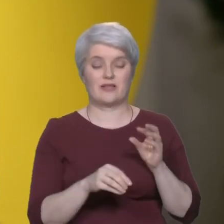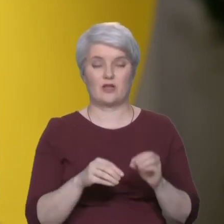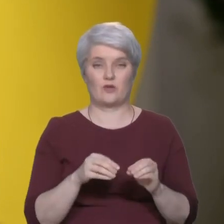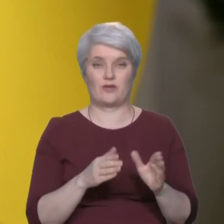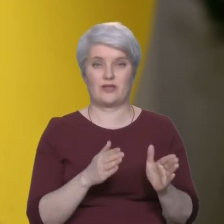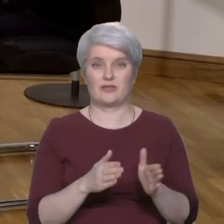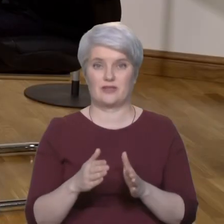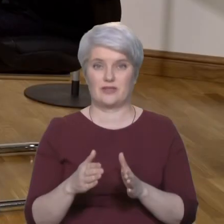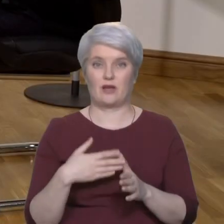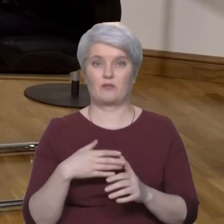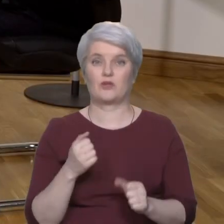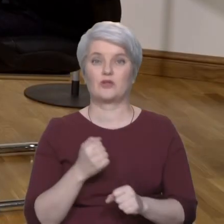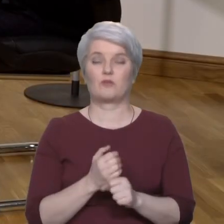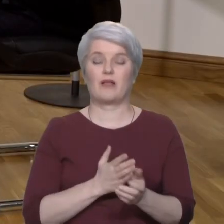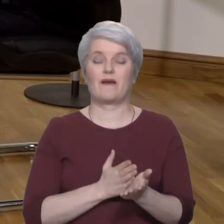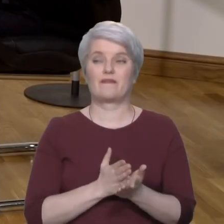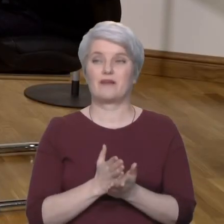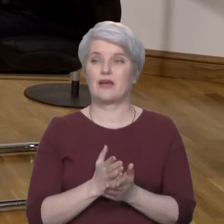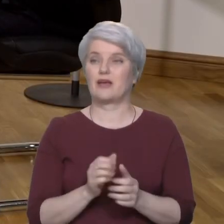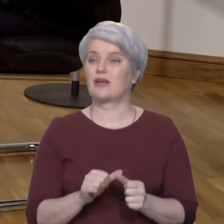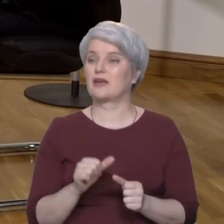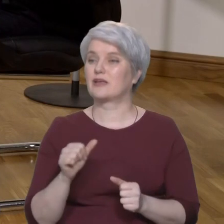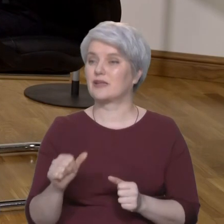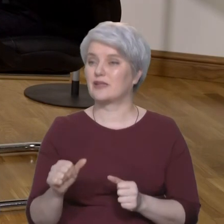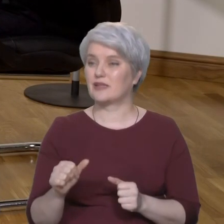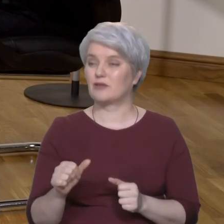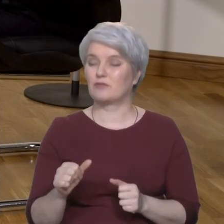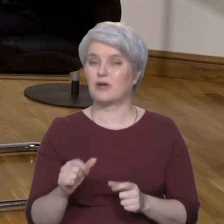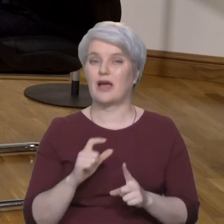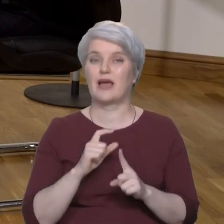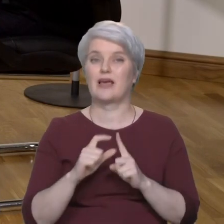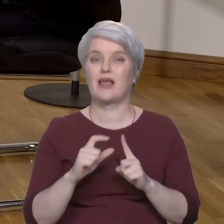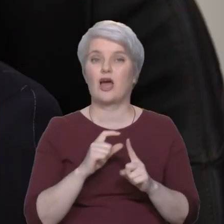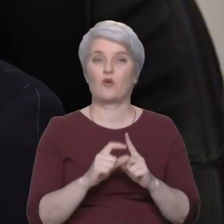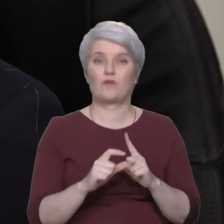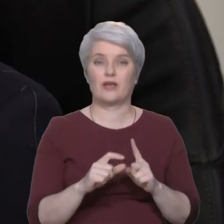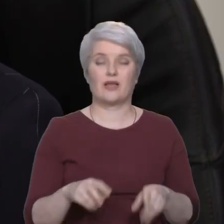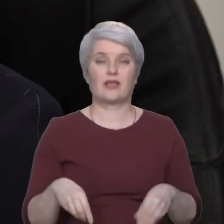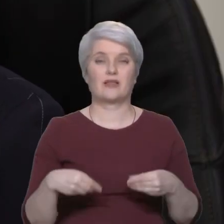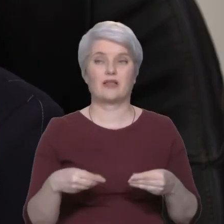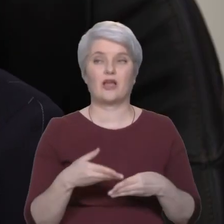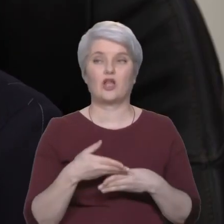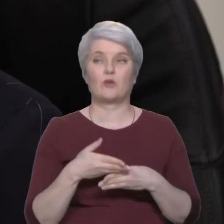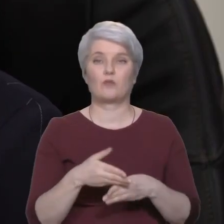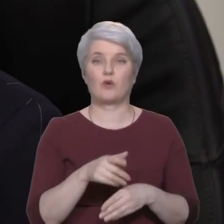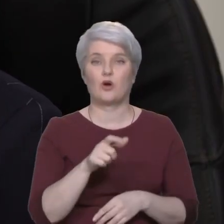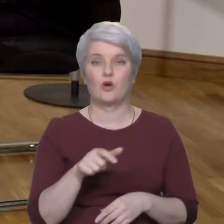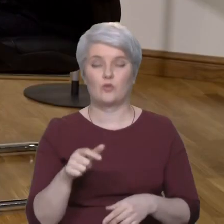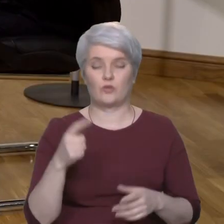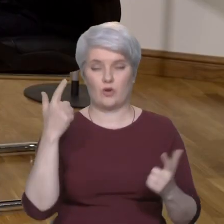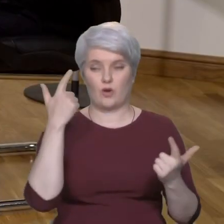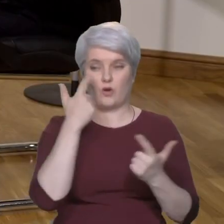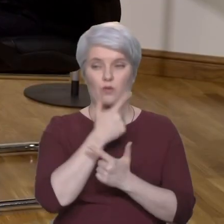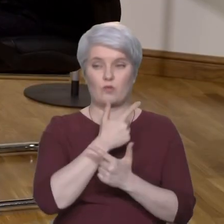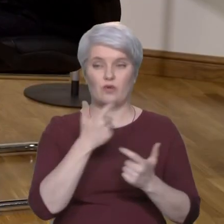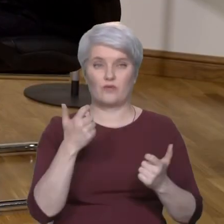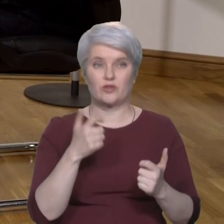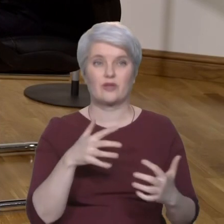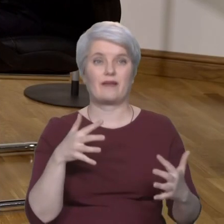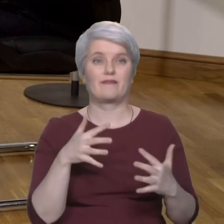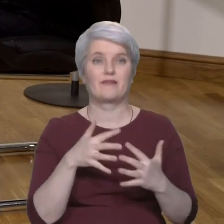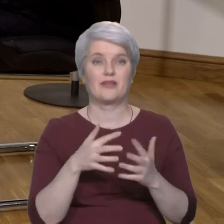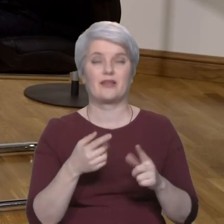ми зробили вектор, крім відповідного реагування, надання допомоги людям, оповіщення. Війна –